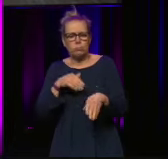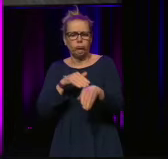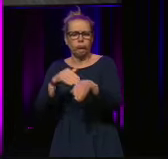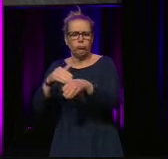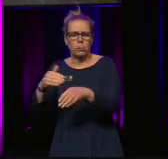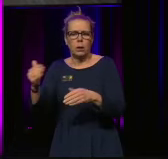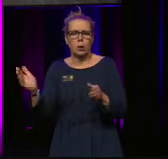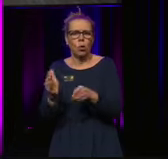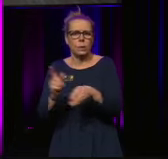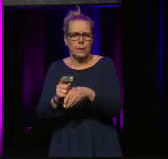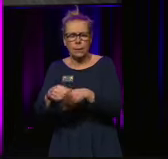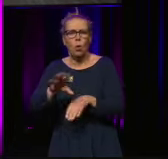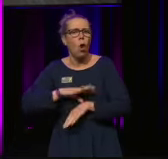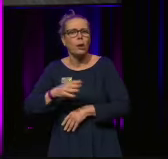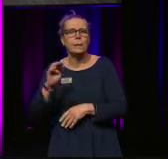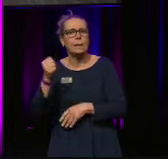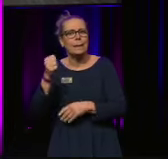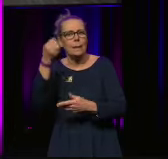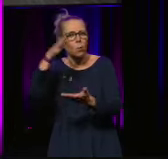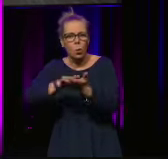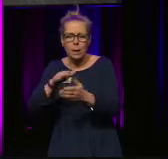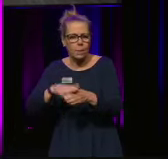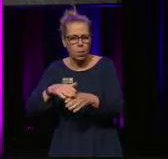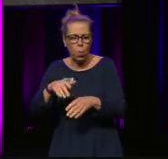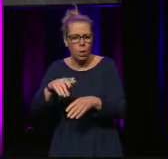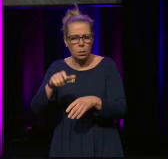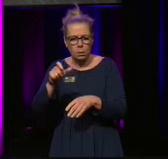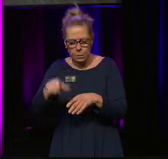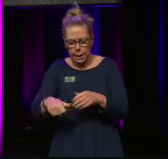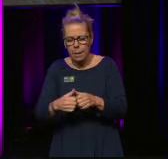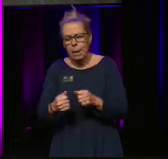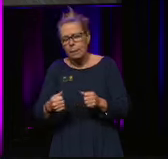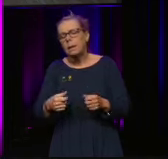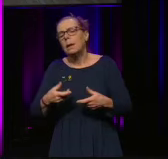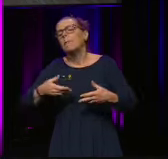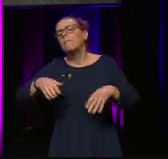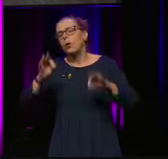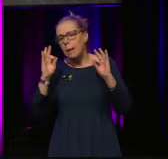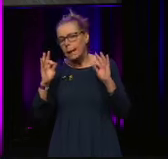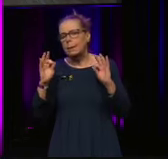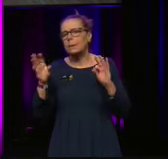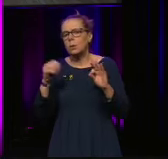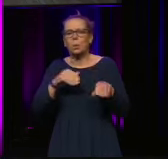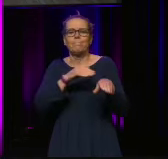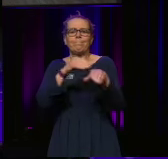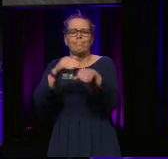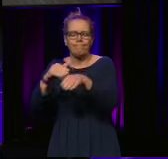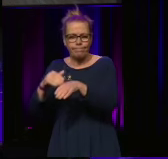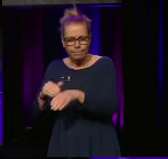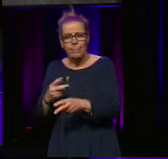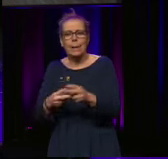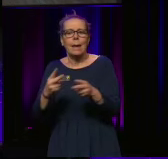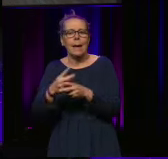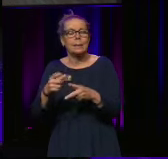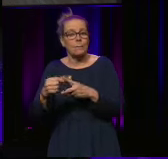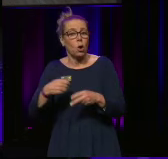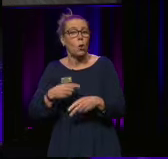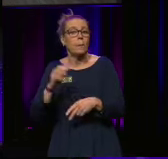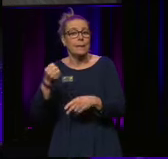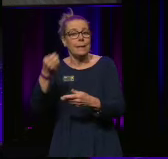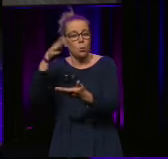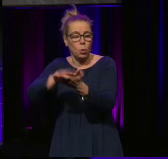då har man inte 9 månader på sig. Men rent formellt kan man ju ändå tänka sig att det utlyses ett extra val om 9 månader. Och inte